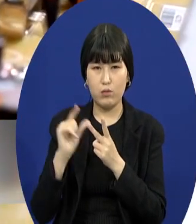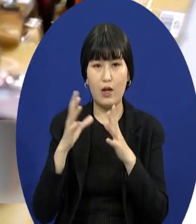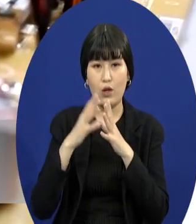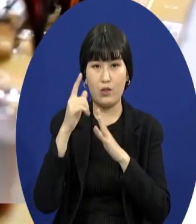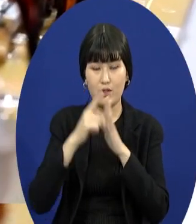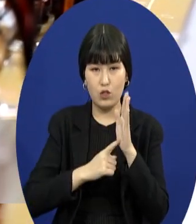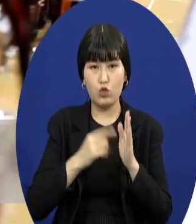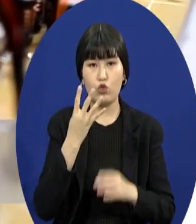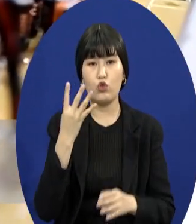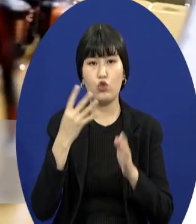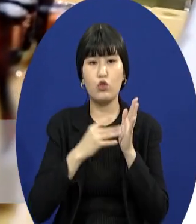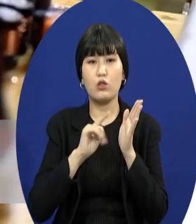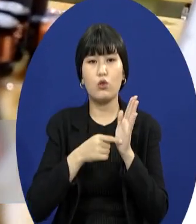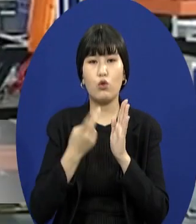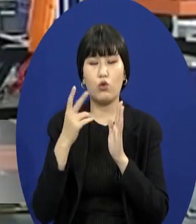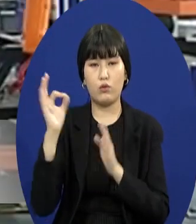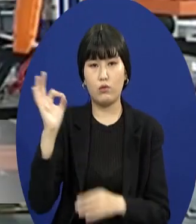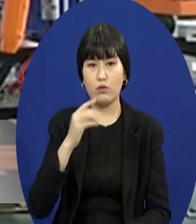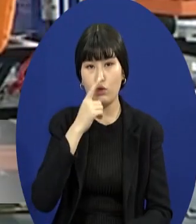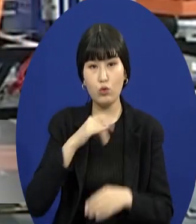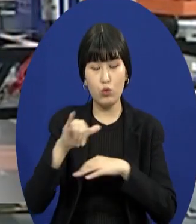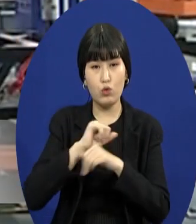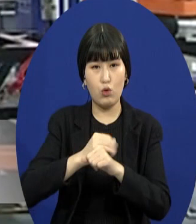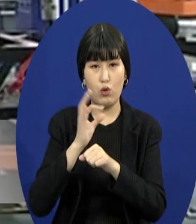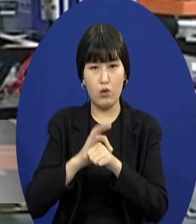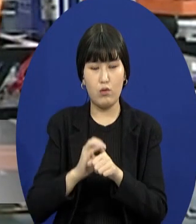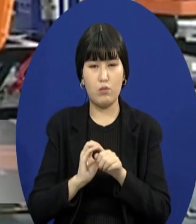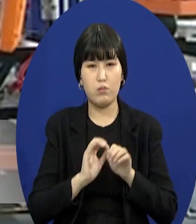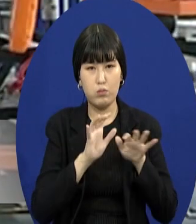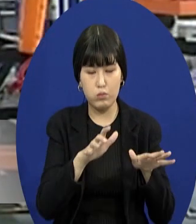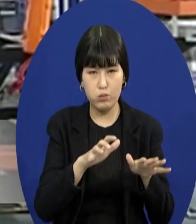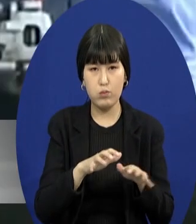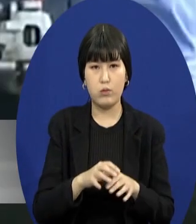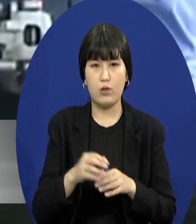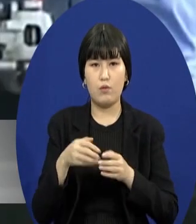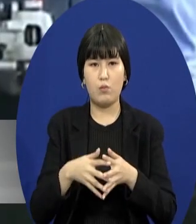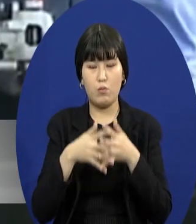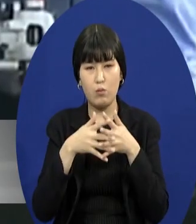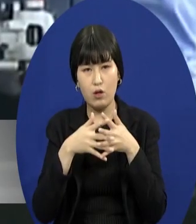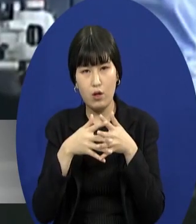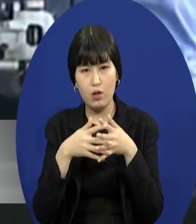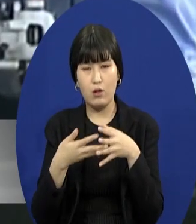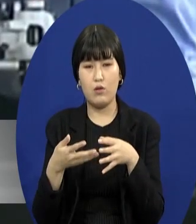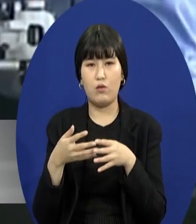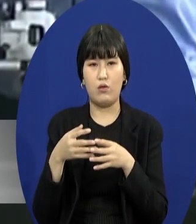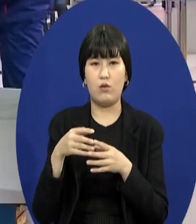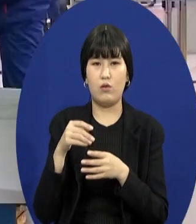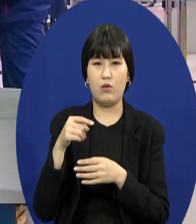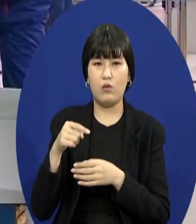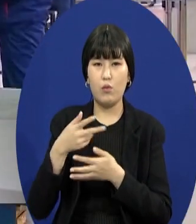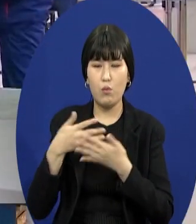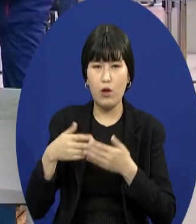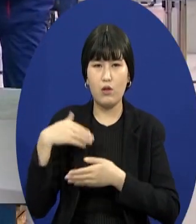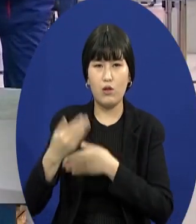49.2% төрээд байгаа юм. Хятад улсад коронавирусны тархалт, үл хөдлөх хөрөнгийн салбар, ханган нийлүүлэлтийн доголдол гэсэн хэд хэдэн эрсдэл тулгарсаар